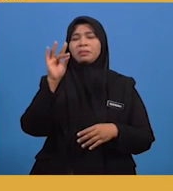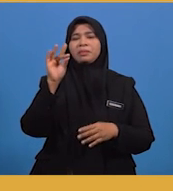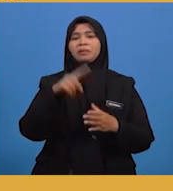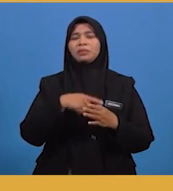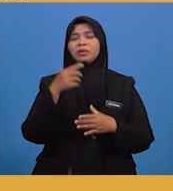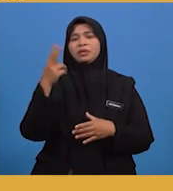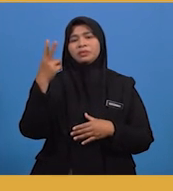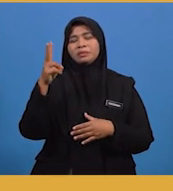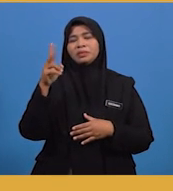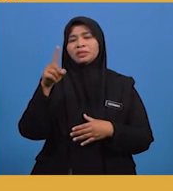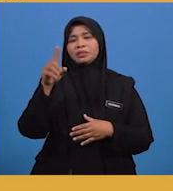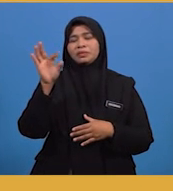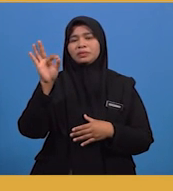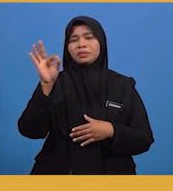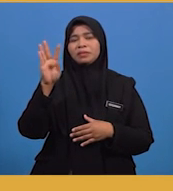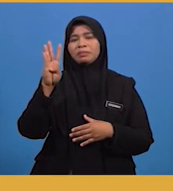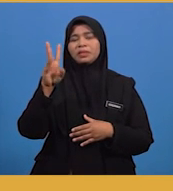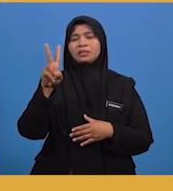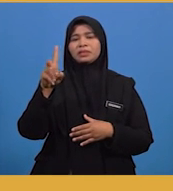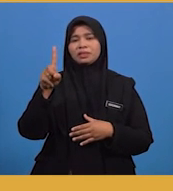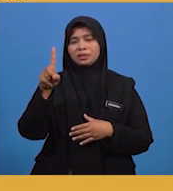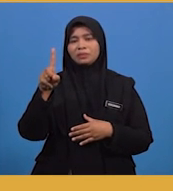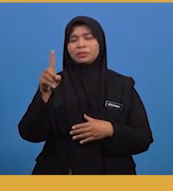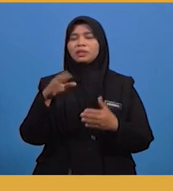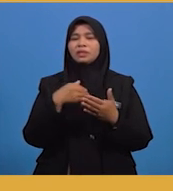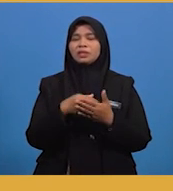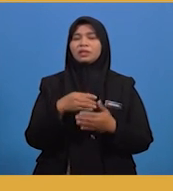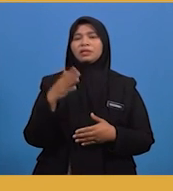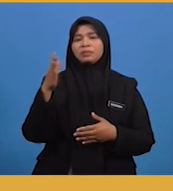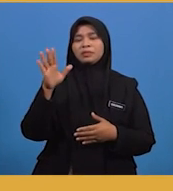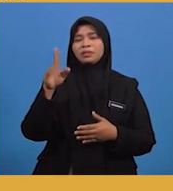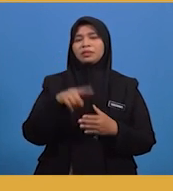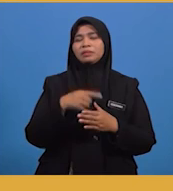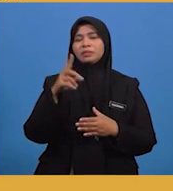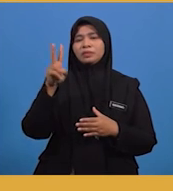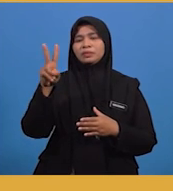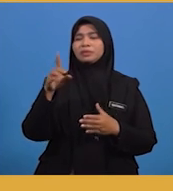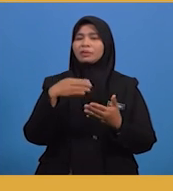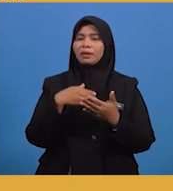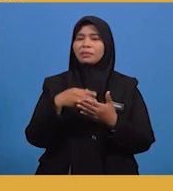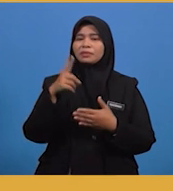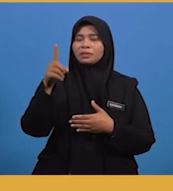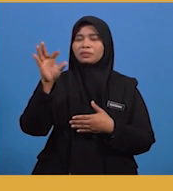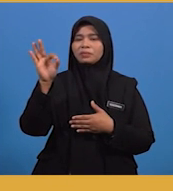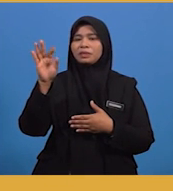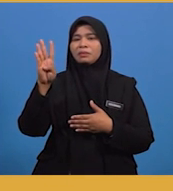8 Disember 1941 hingga 15 Februari 1942.